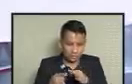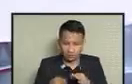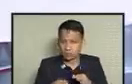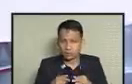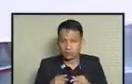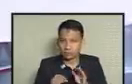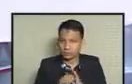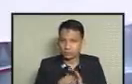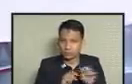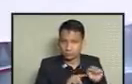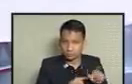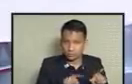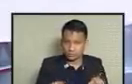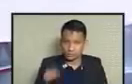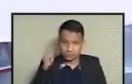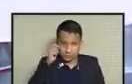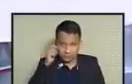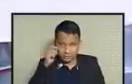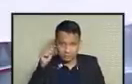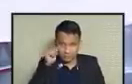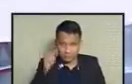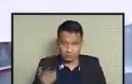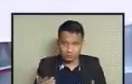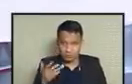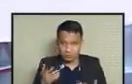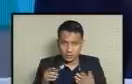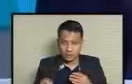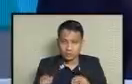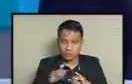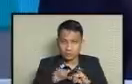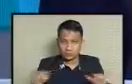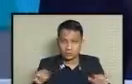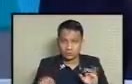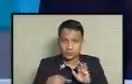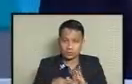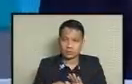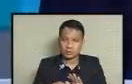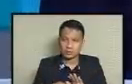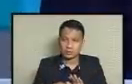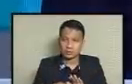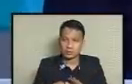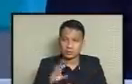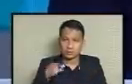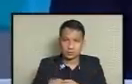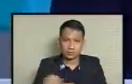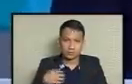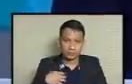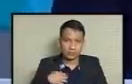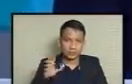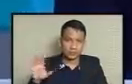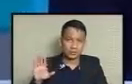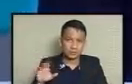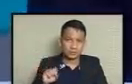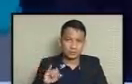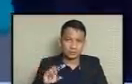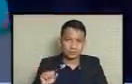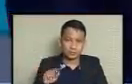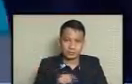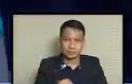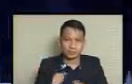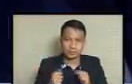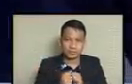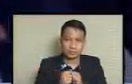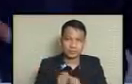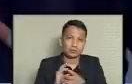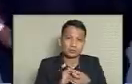fake. So itong si Tirso at saka si Aurelio, na parehong mga police dyan sa SOSYA, kasabot itong agency.